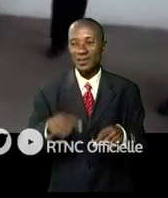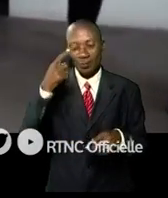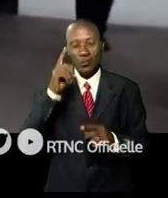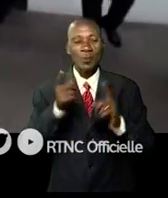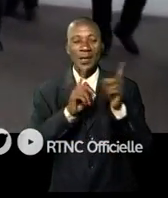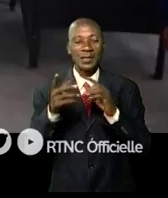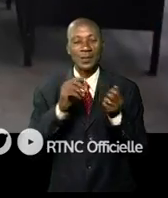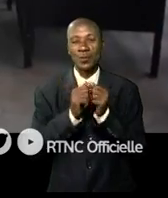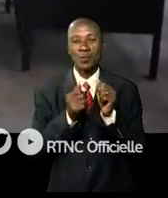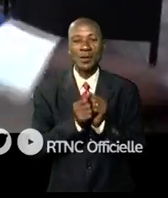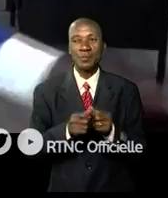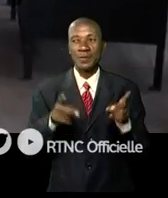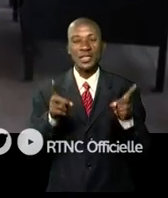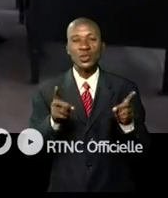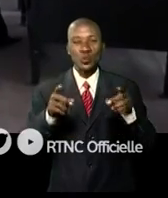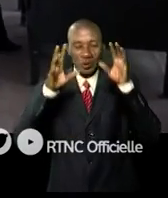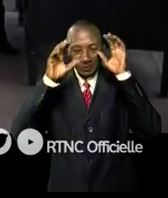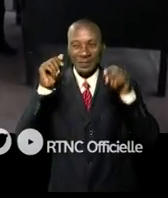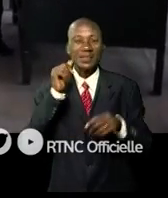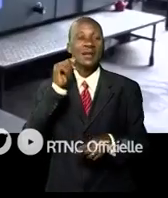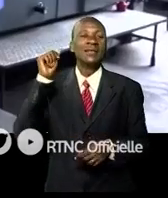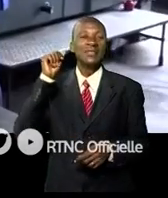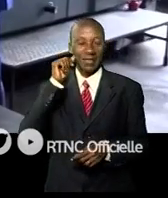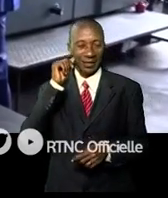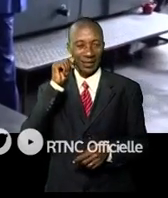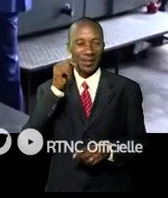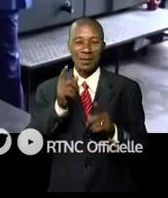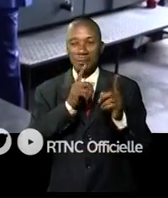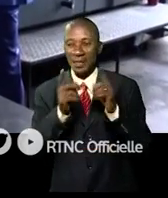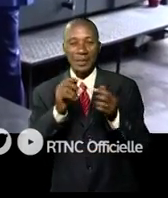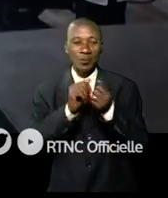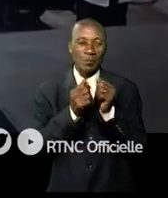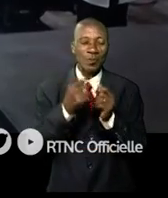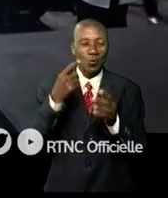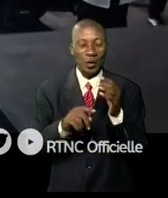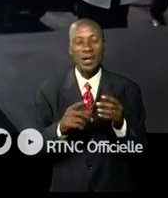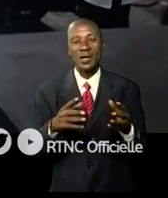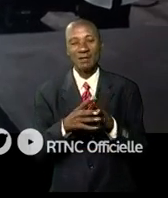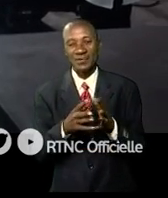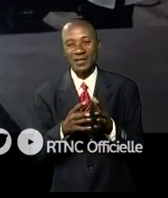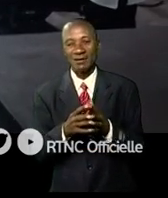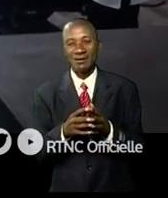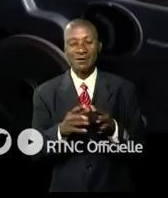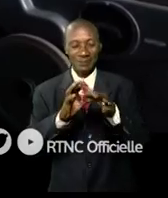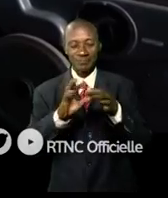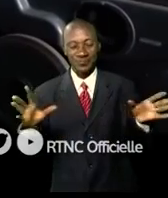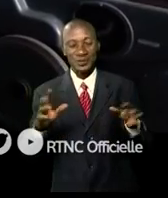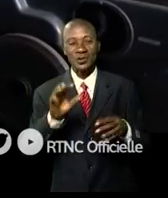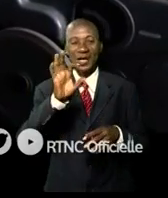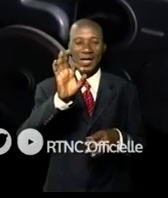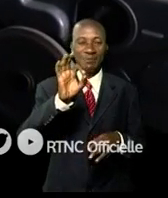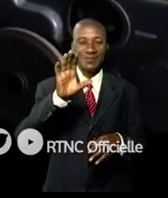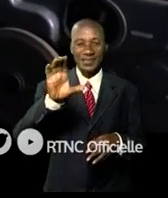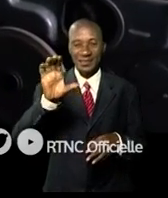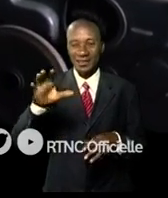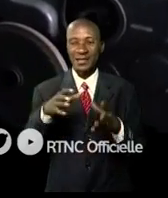Dans cette visite guidée par le directeur général Hugo Lolaka, les numéros 1 du budget congolais et toute son équipe veulent